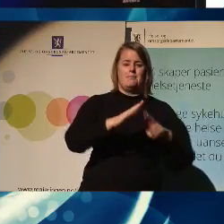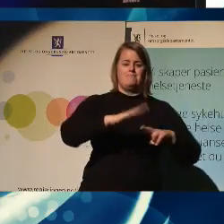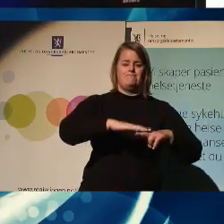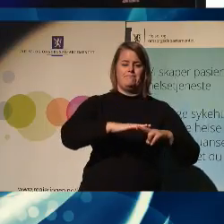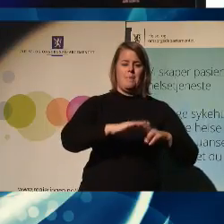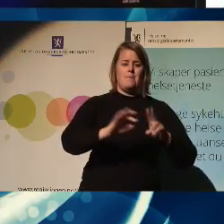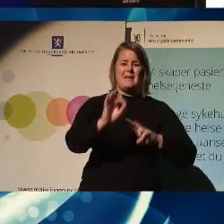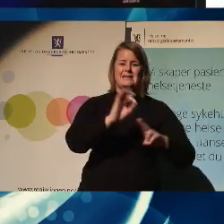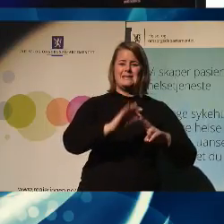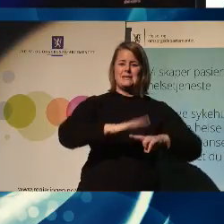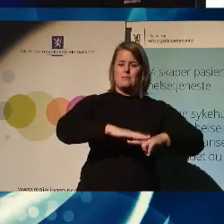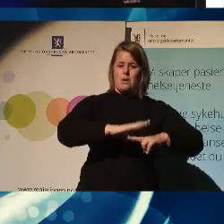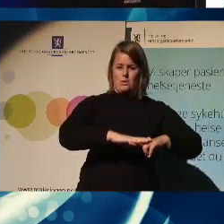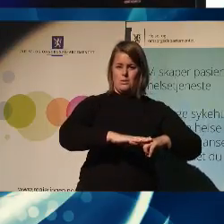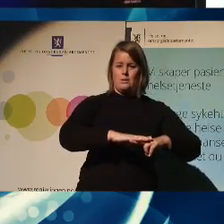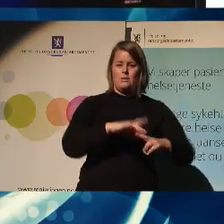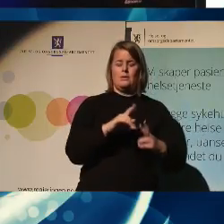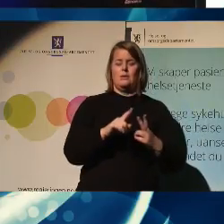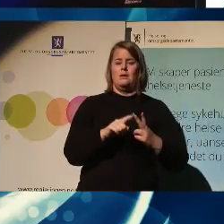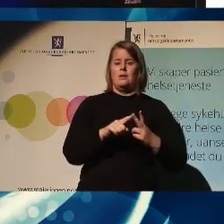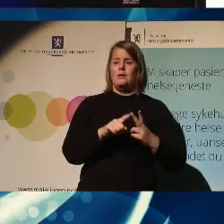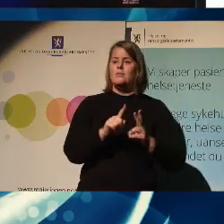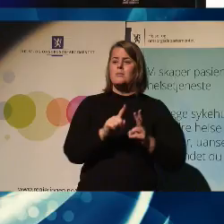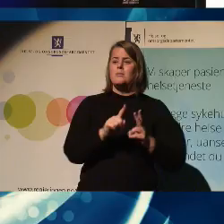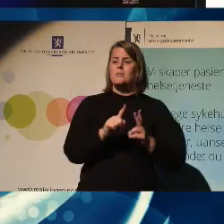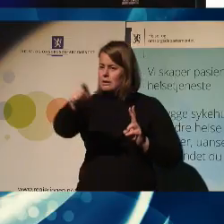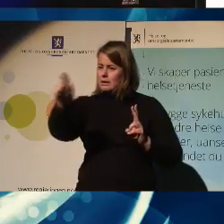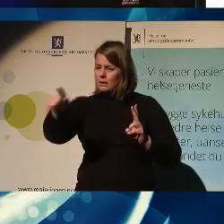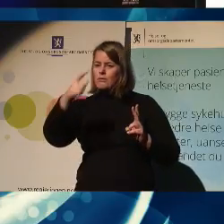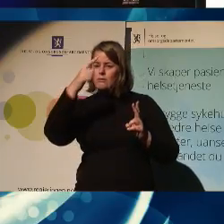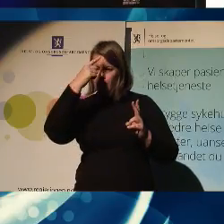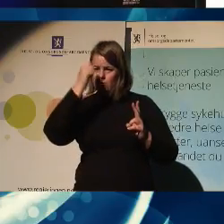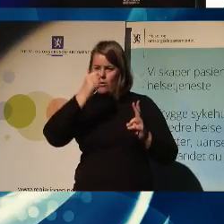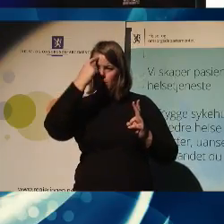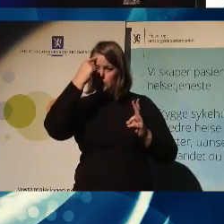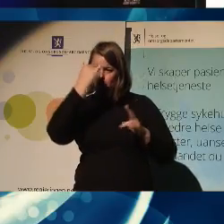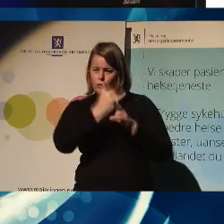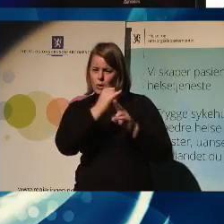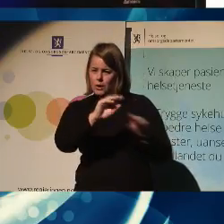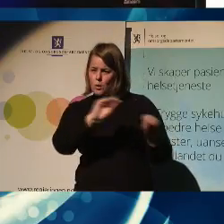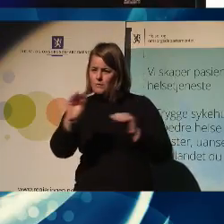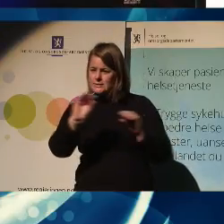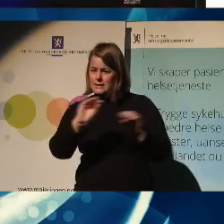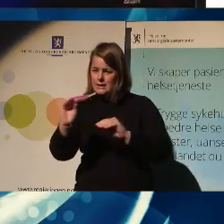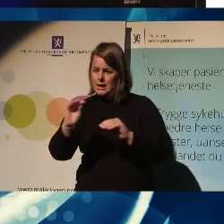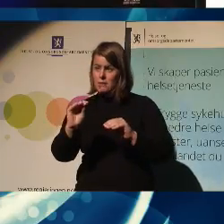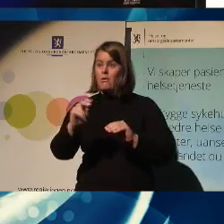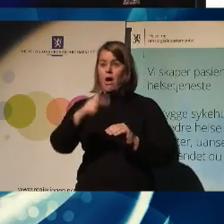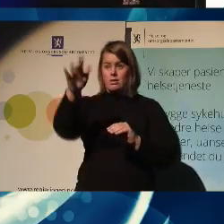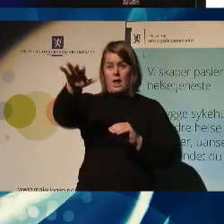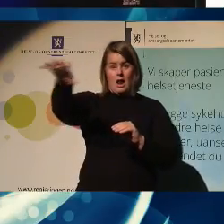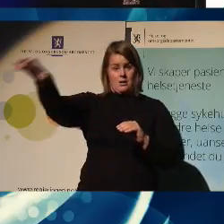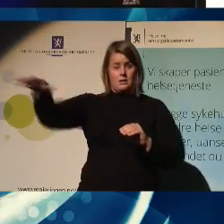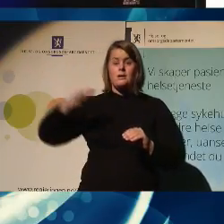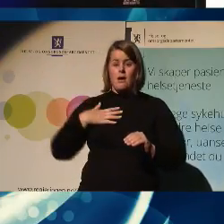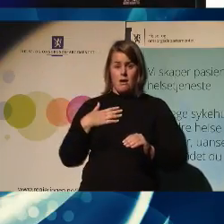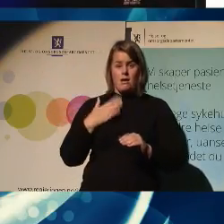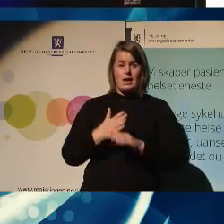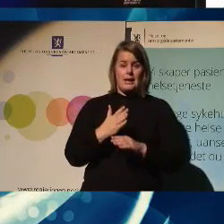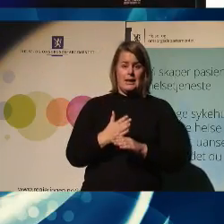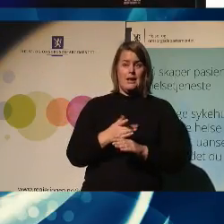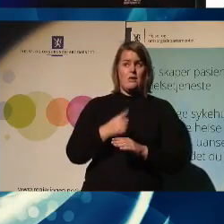medisinsk bakgrunn, slik at de forstår hvordan de oversetter. Det er det i flere land, og det er noe vi kan lære